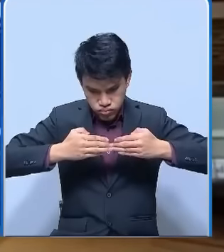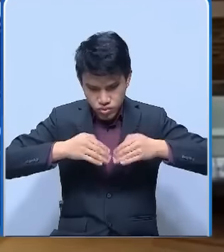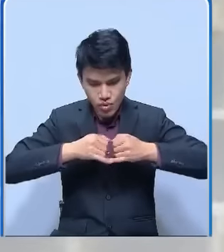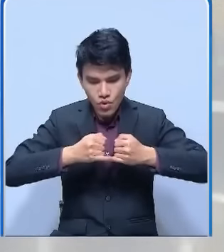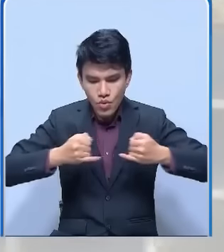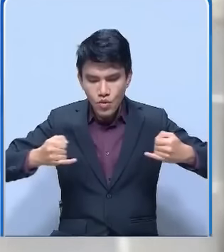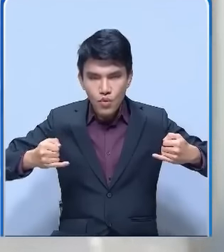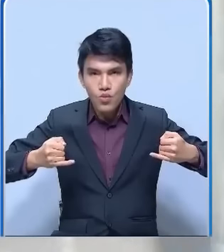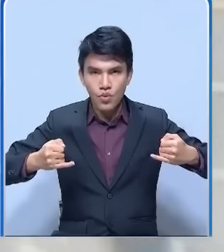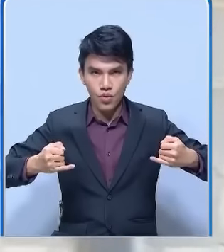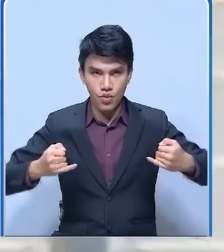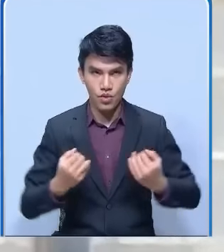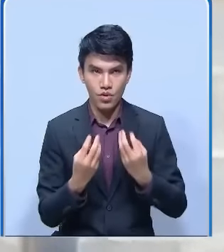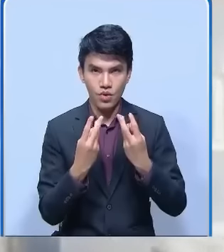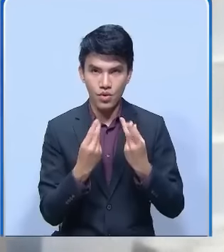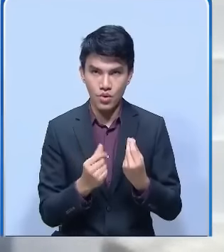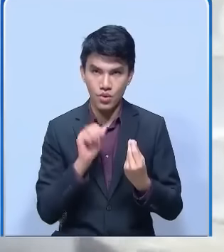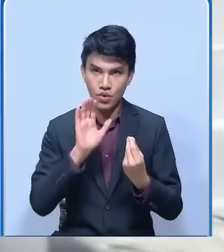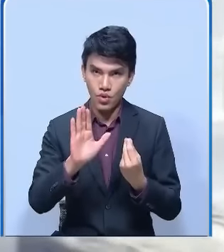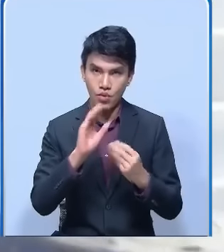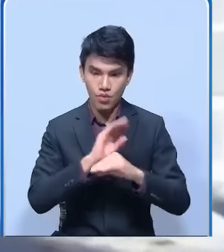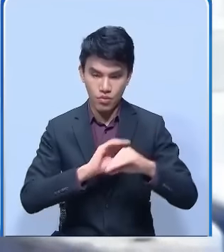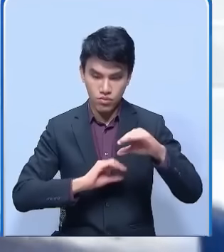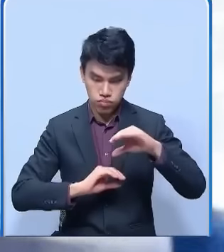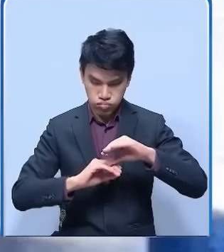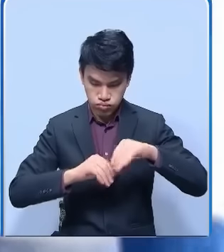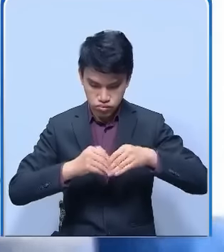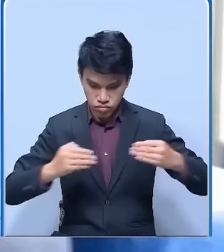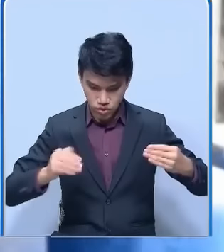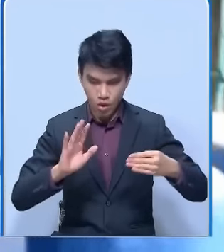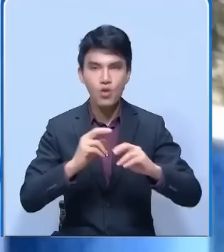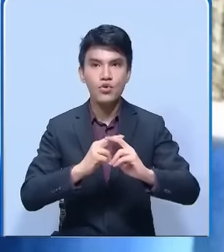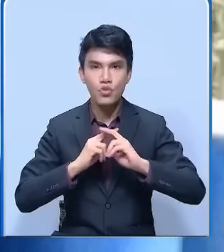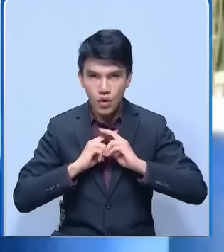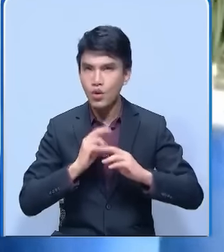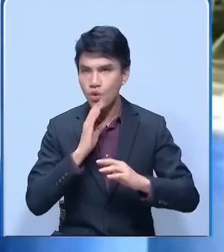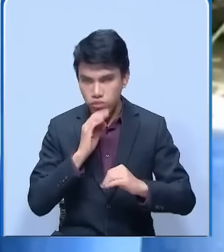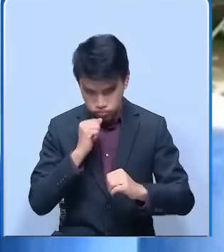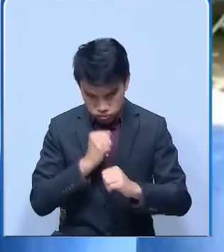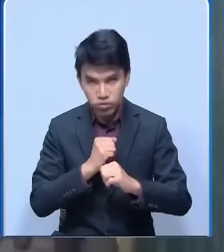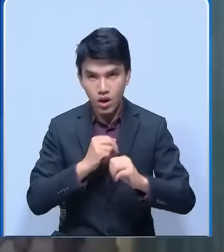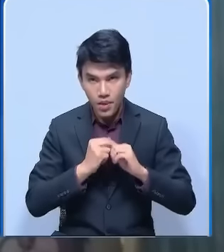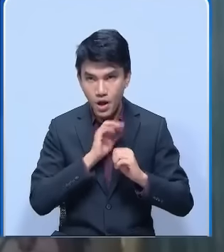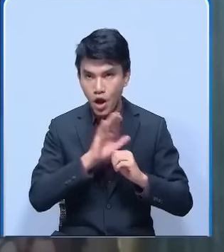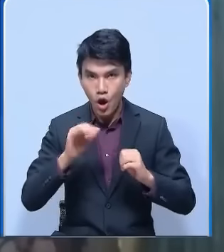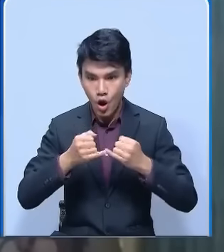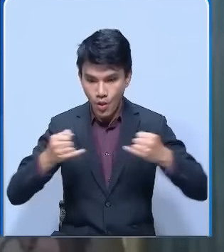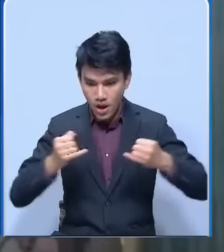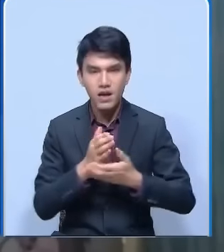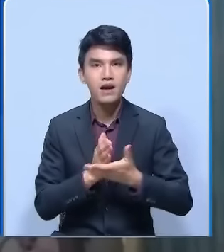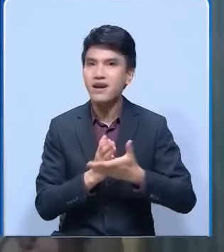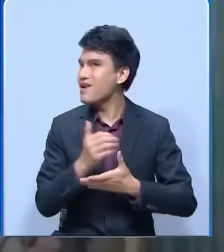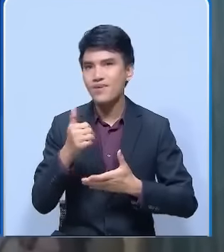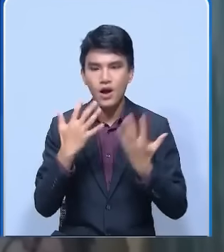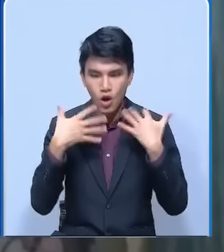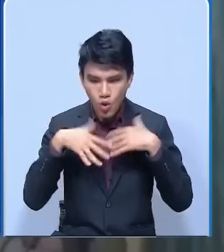นี่ยแล้วมันอยู่ในพื้นที่สร้างรั้วอยู่ในพื้นที่ของเขาถ้าเขาสร้างเองต้องอยู่ของเขานะจะมาวัดกันกึ่งหนึ่งไม่ได้เพราะไม่ได้ร่วมกันสร้